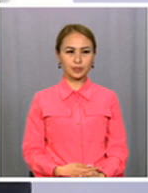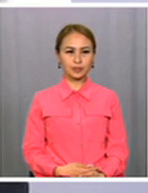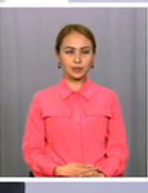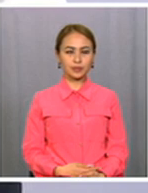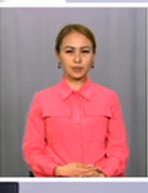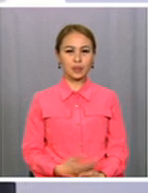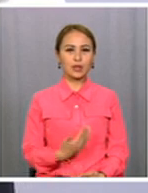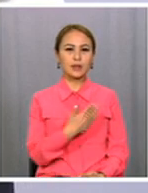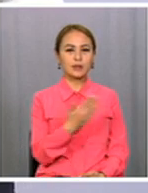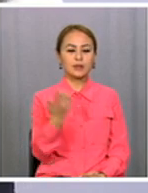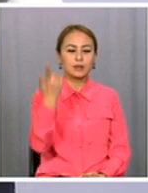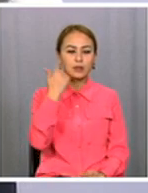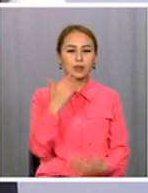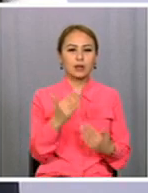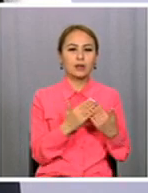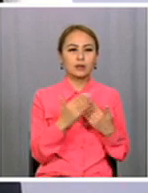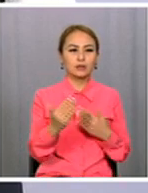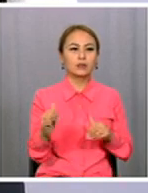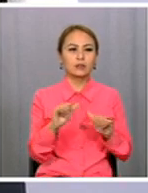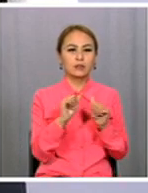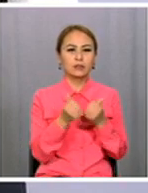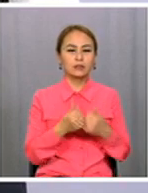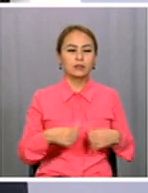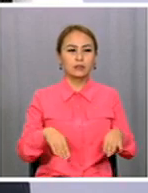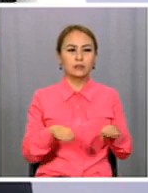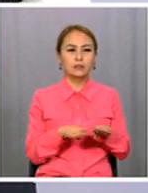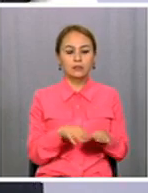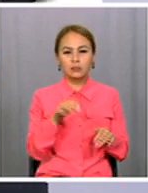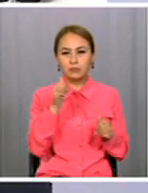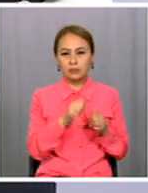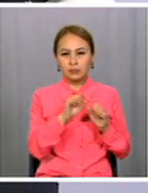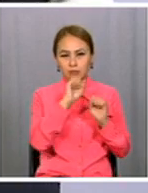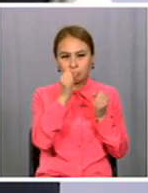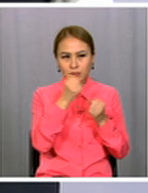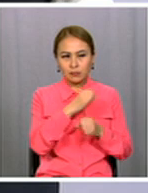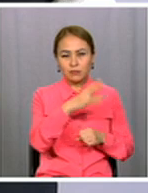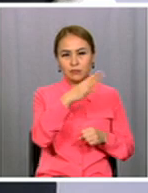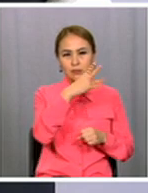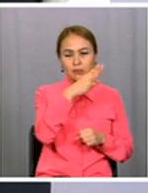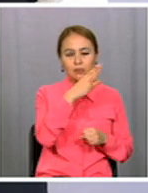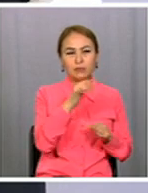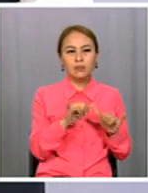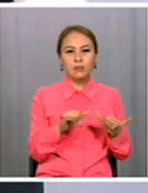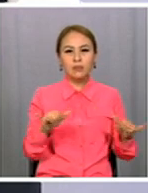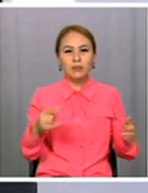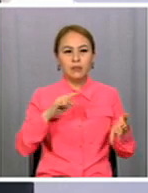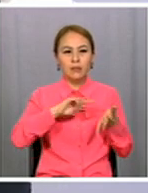Сіздер білесіздер, қашықтықтың формуласы ол жылдамдық пен уақыттың көбейтіндісіне